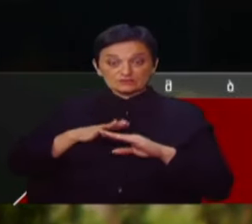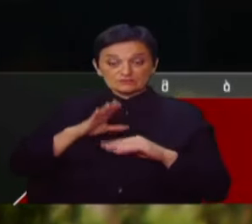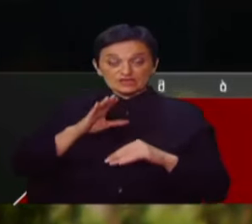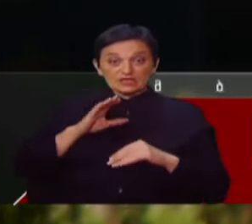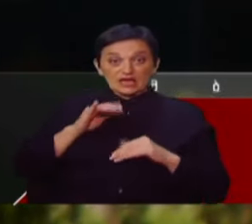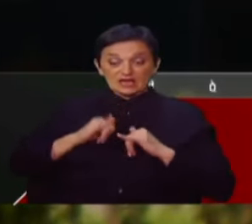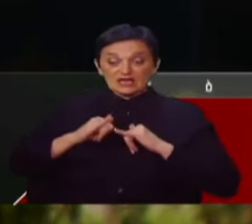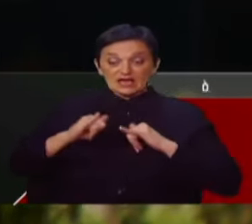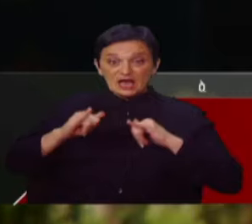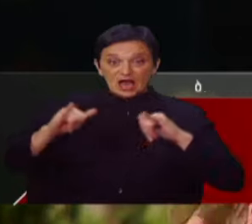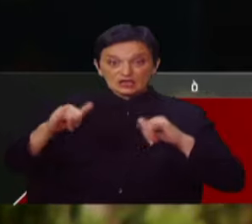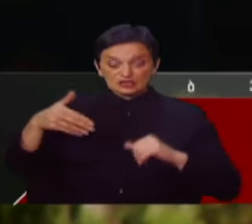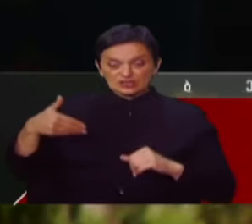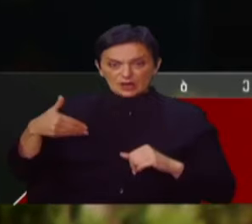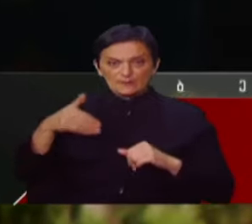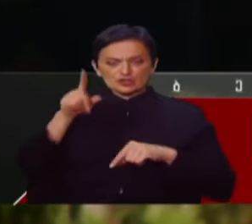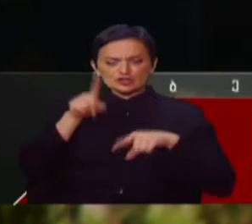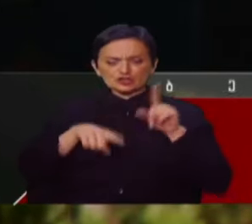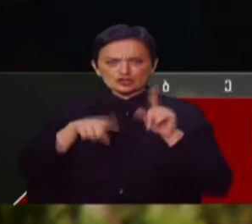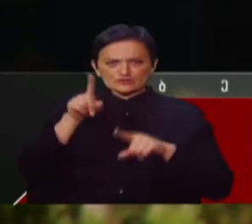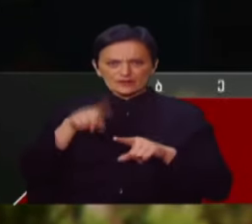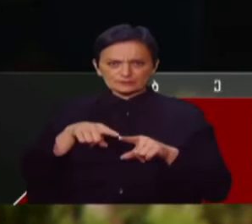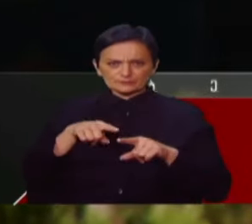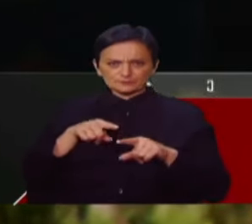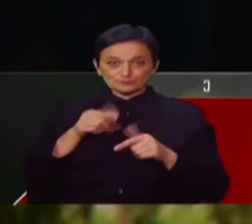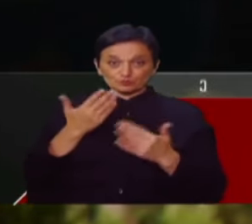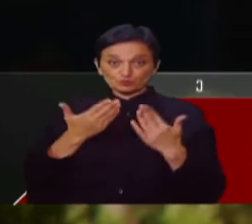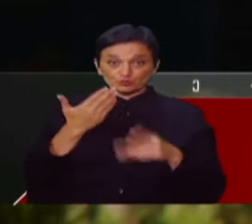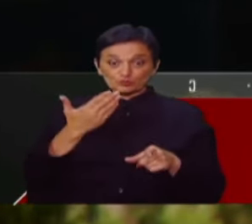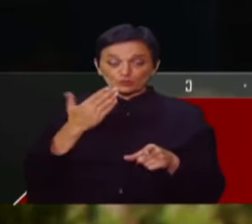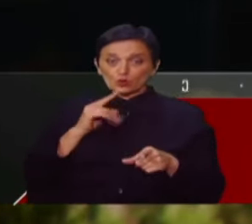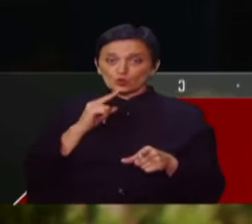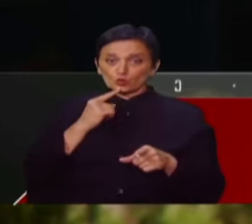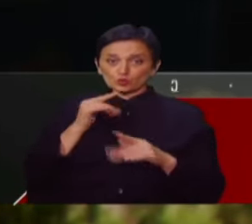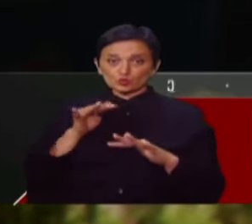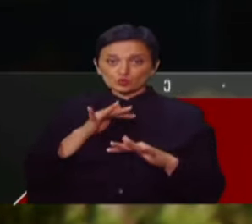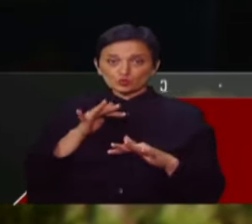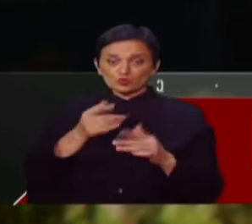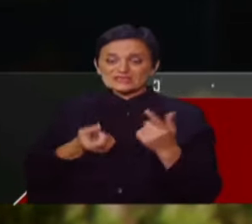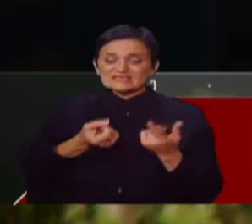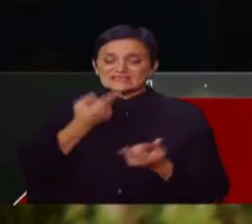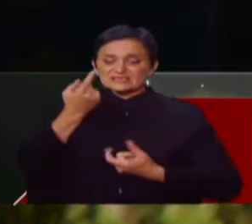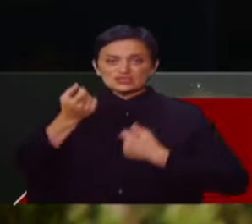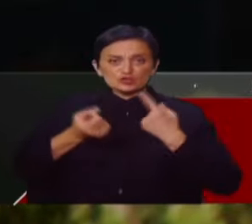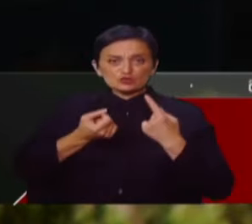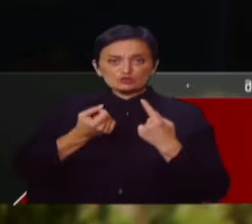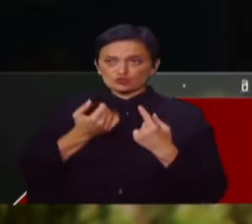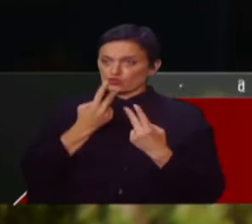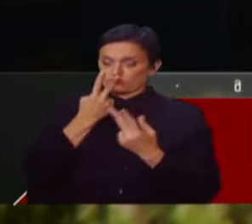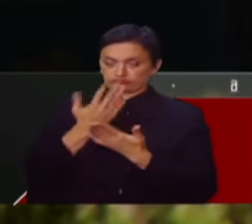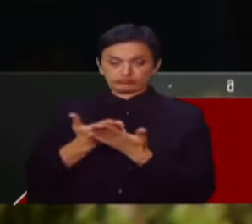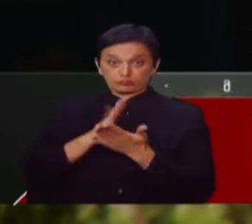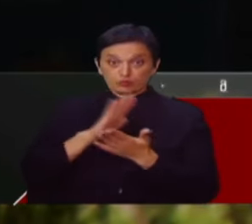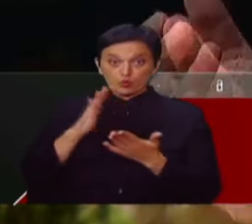ჰეპატიტის განვითარება უფრო იშვიათია, როგორც წესი ის დუნედ მიმდინარეობს და სიმპტომებს პირველ ეტაპზე არ გვაძლევს, ხოლო